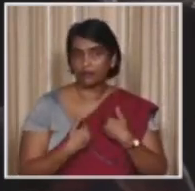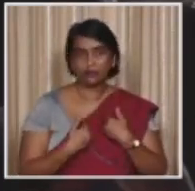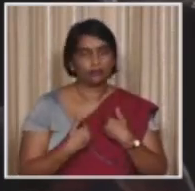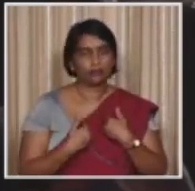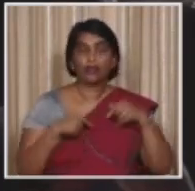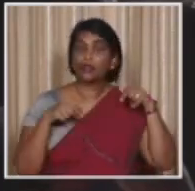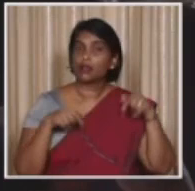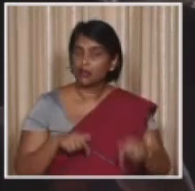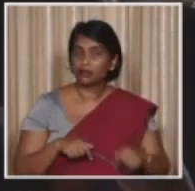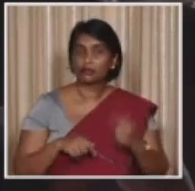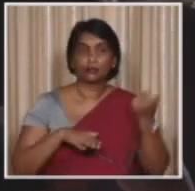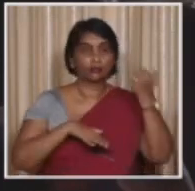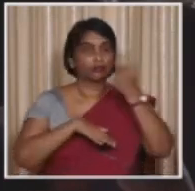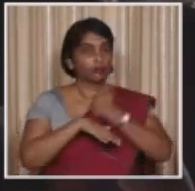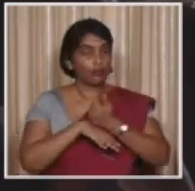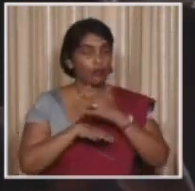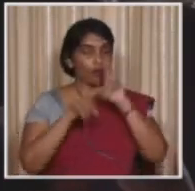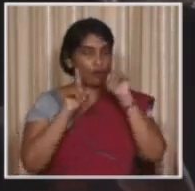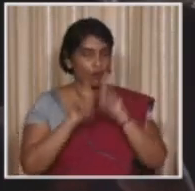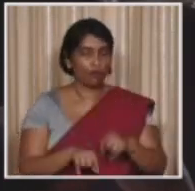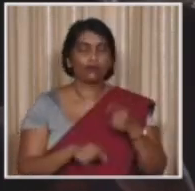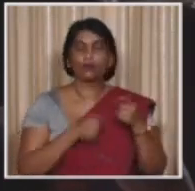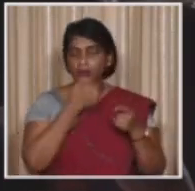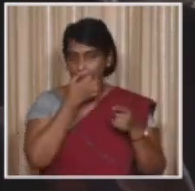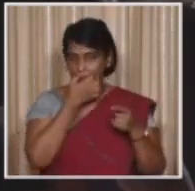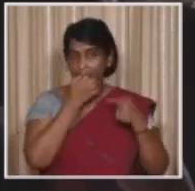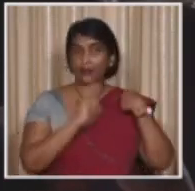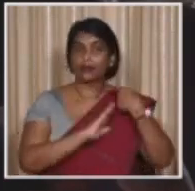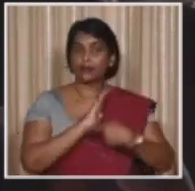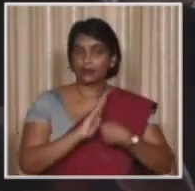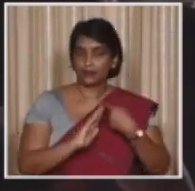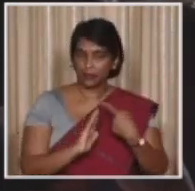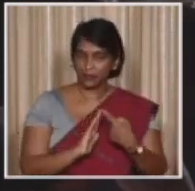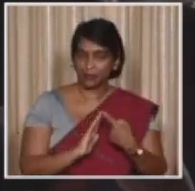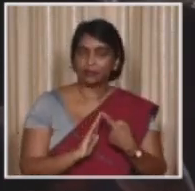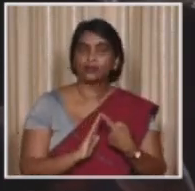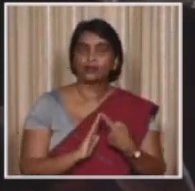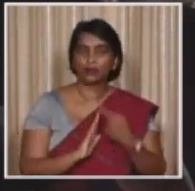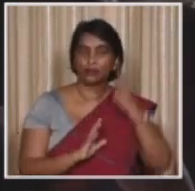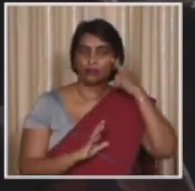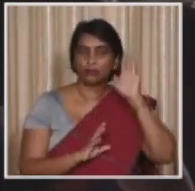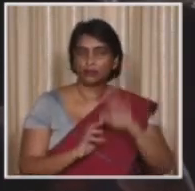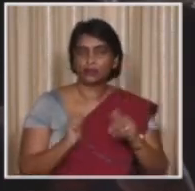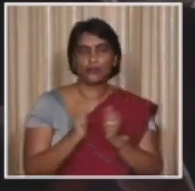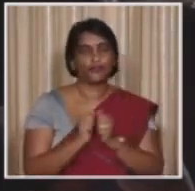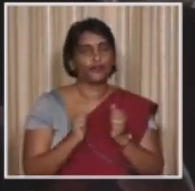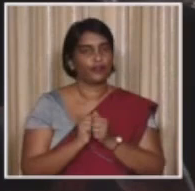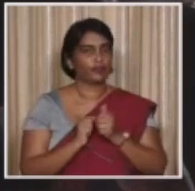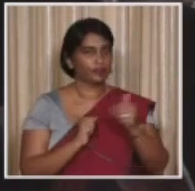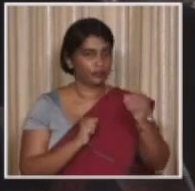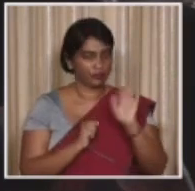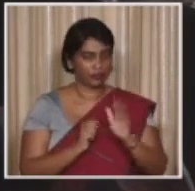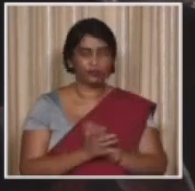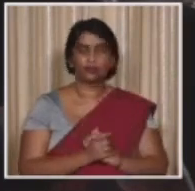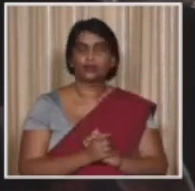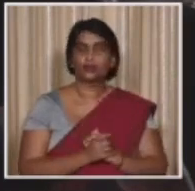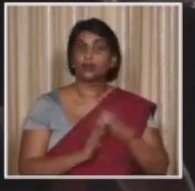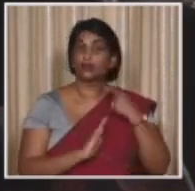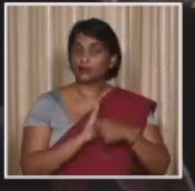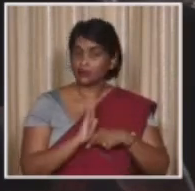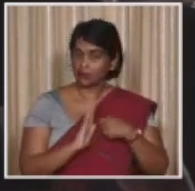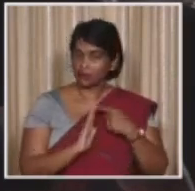අද මූලාසනයට ඕන විදියට මේ රටේ අනවශ්‍ය දේවල් කරනවා. මේ